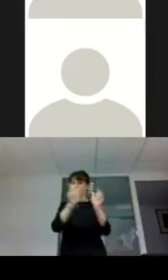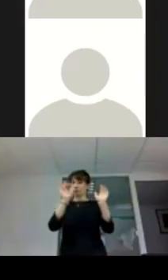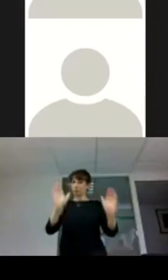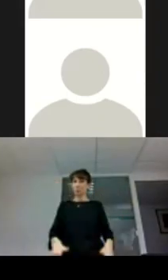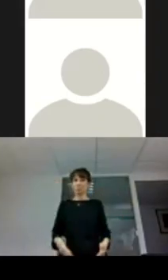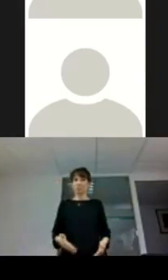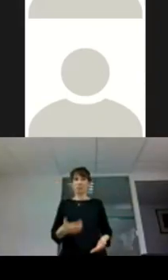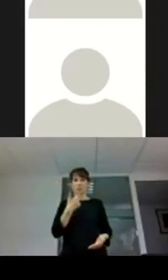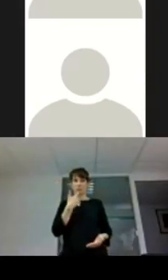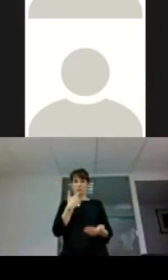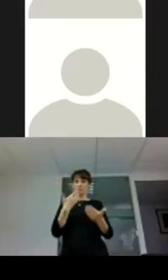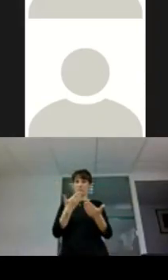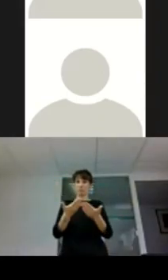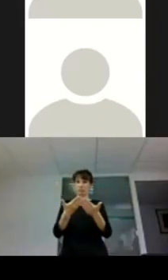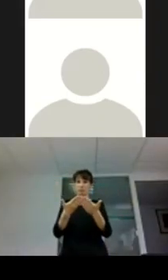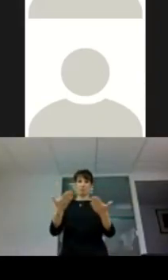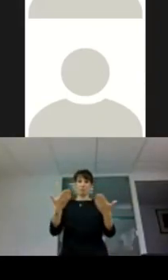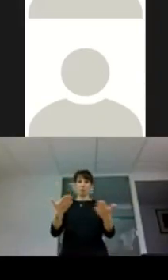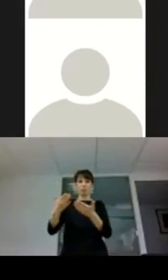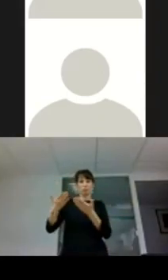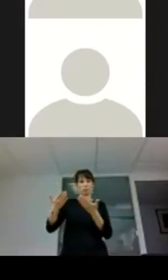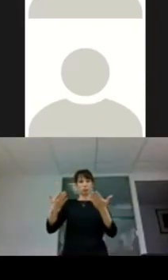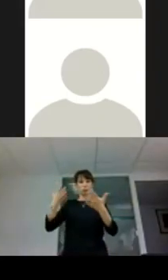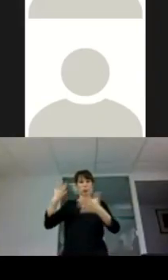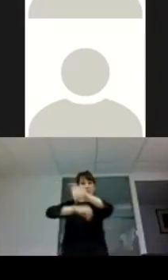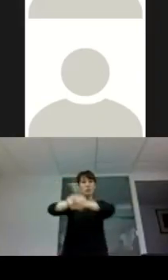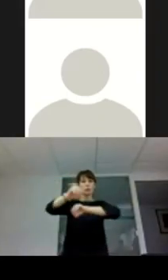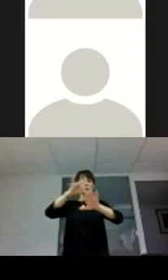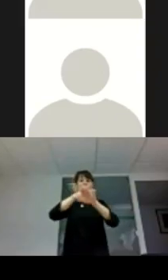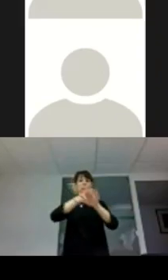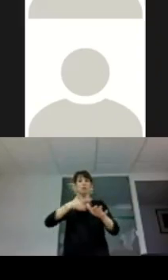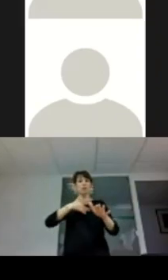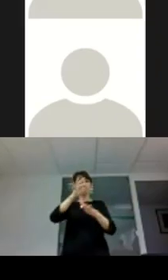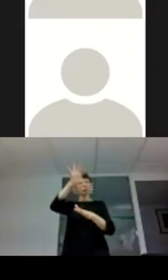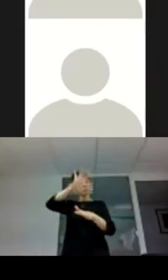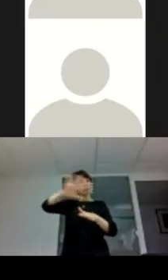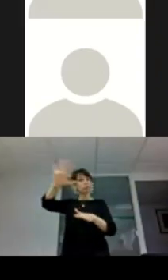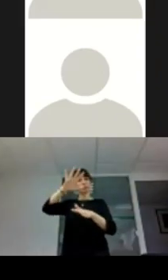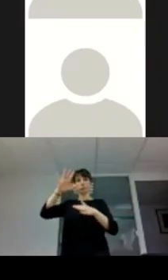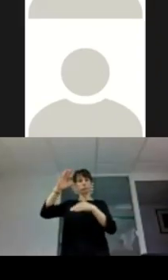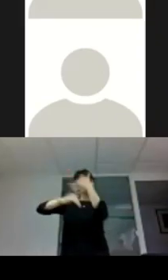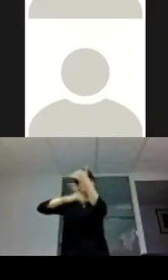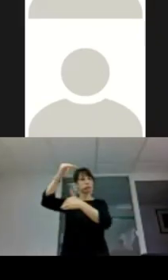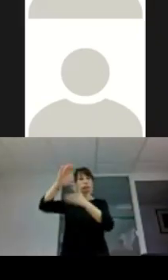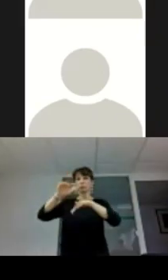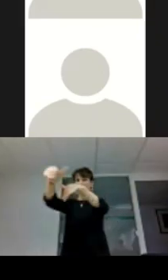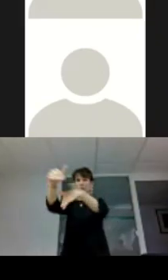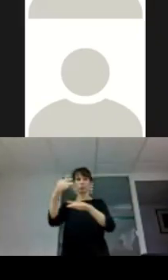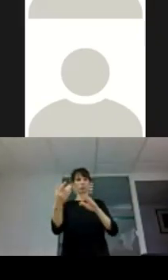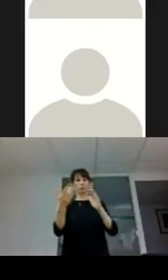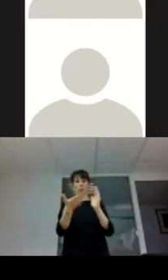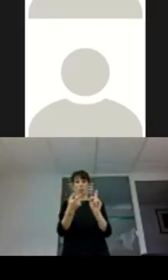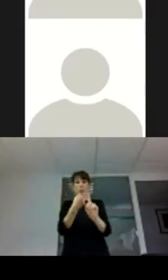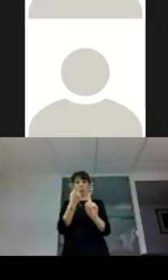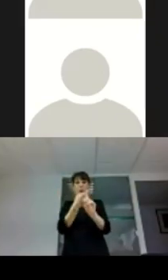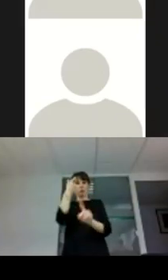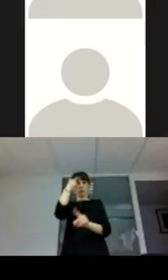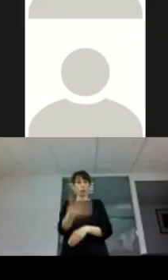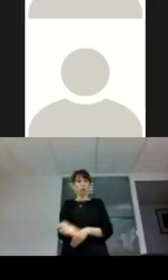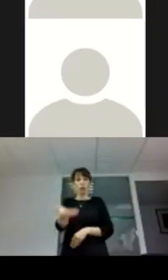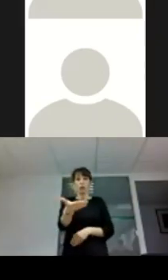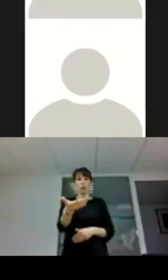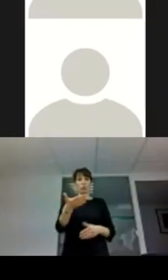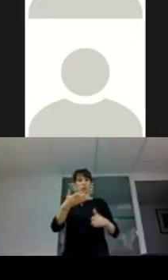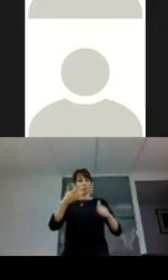qu'il faut ne pas être dépisté. Le système de santé continue à fonctionner et